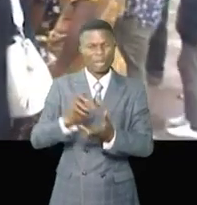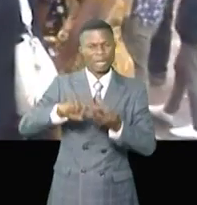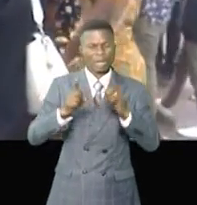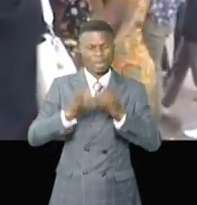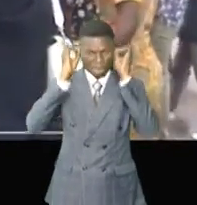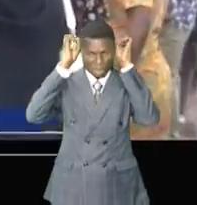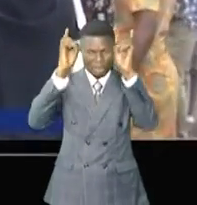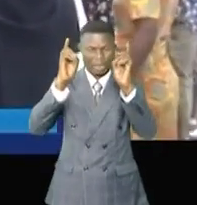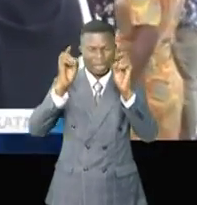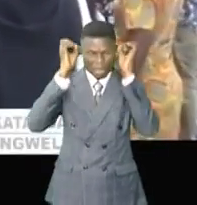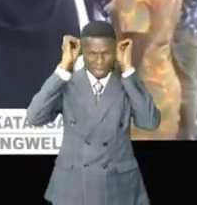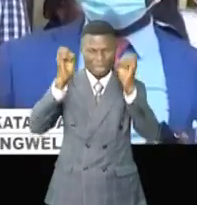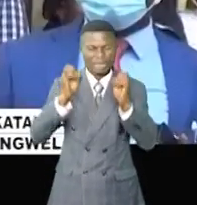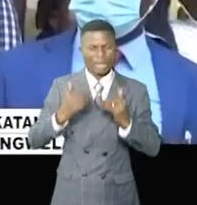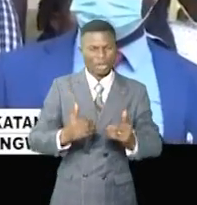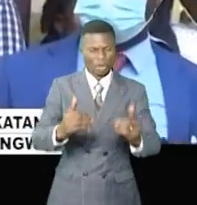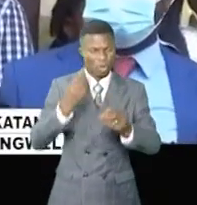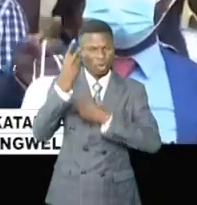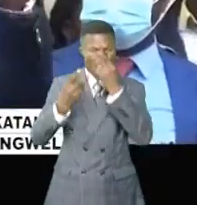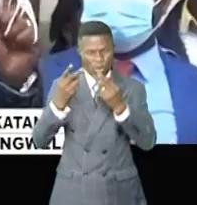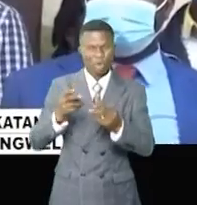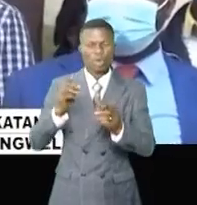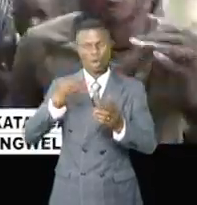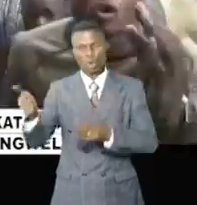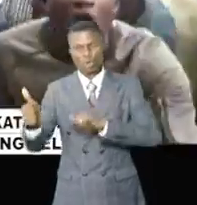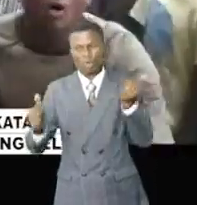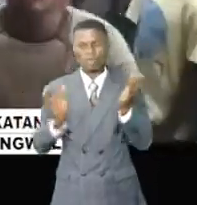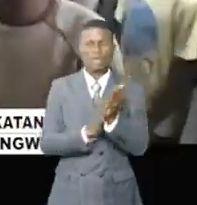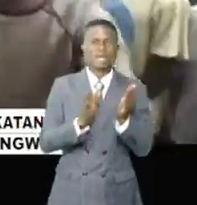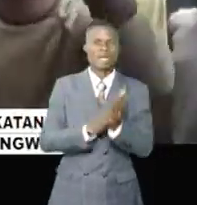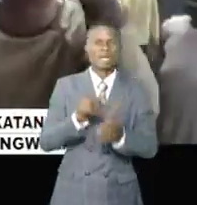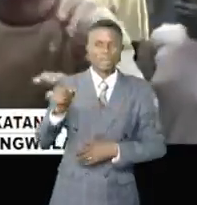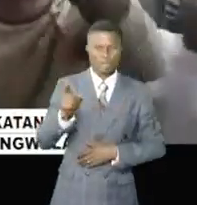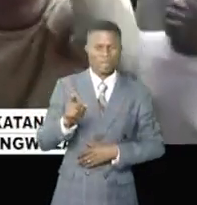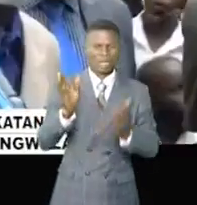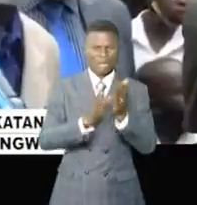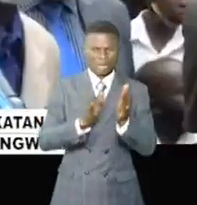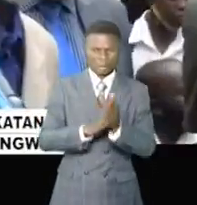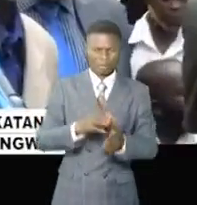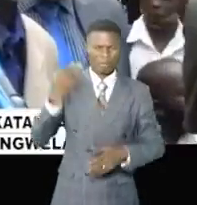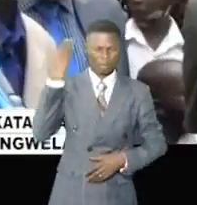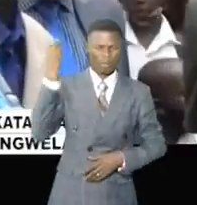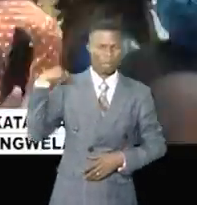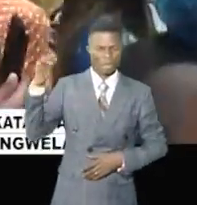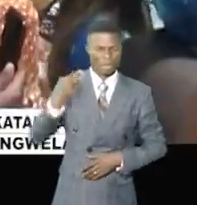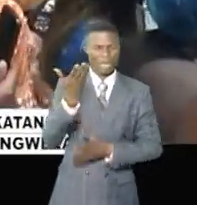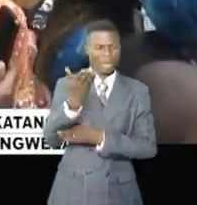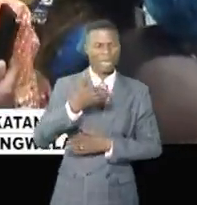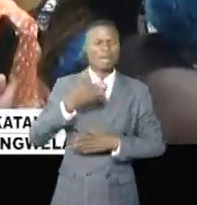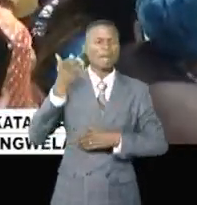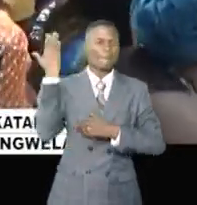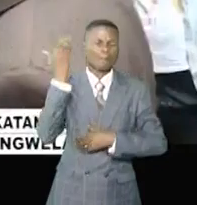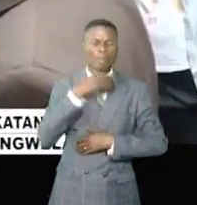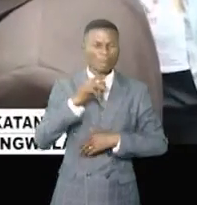collègue de l'éducation, Kwalis Mwamba, il poursuivra sa tournée tour à tour au complexe scolaire Tanguapo et à l'Institut Tolimiché afin d'apaiser les esprits des